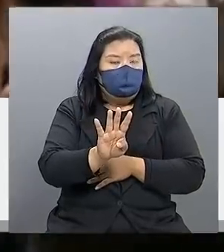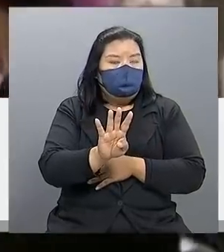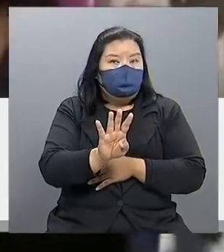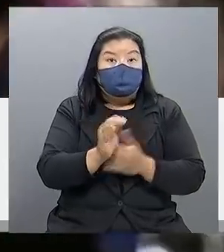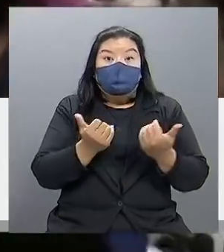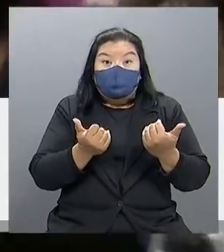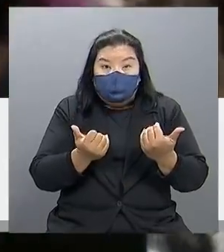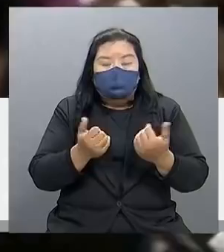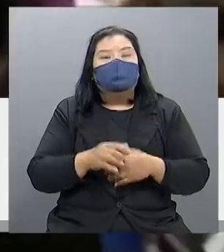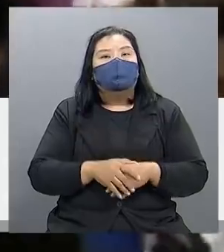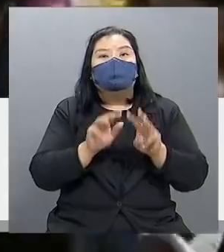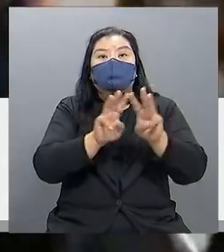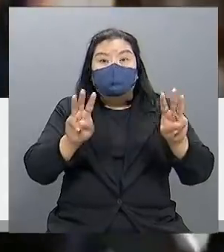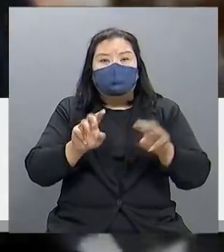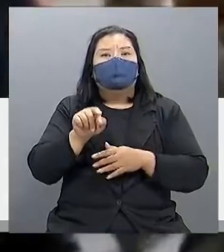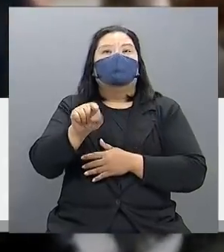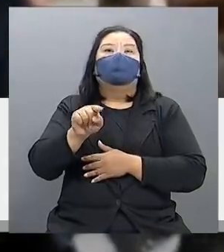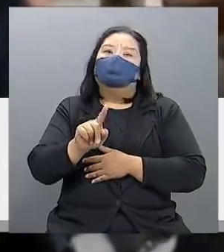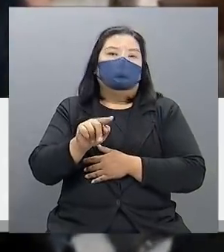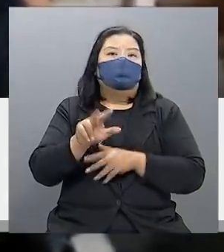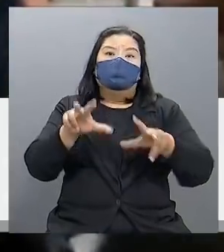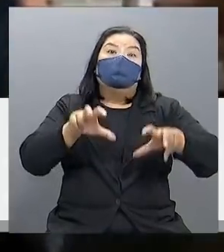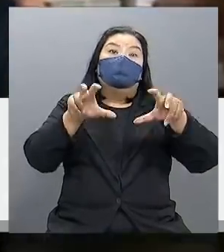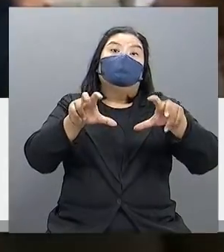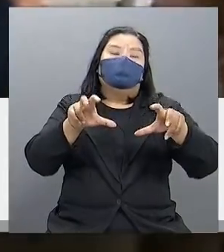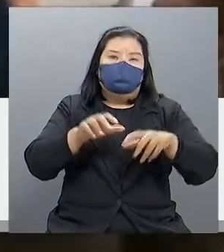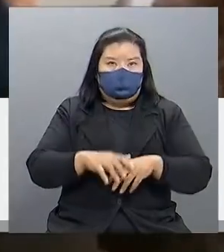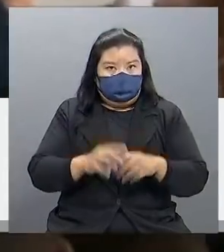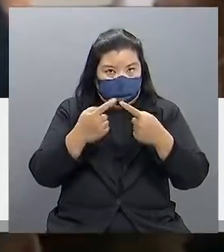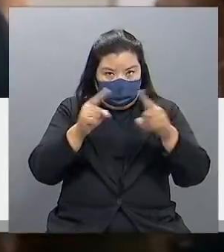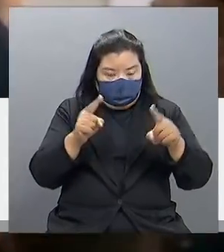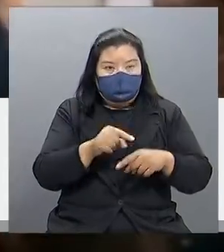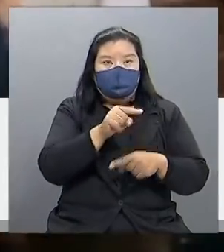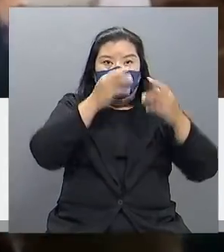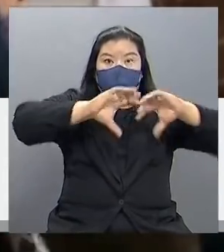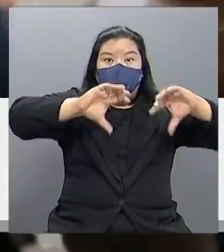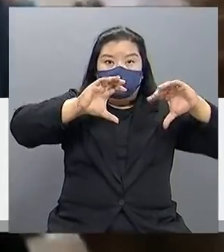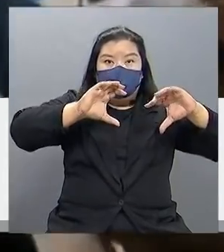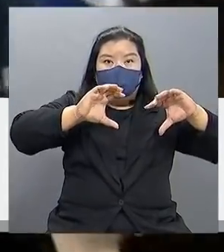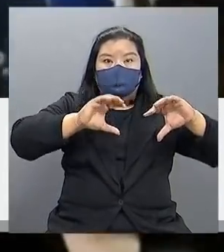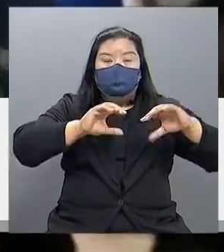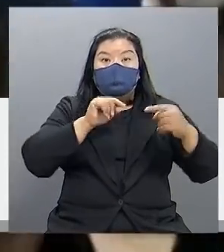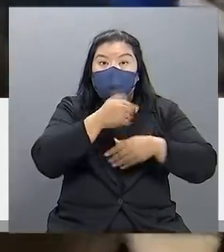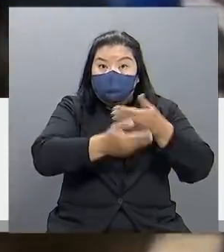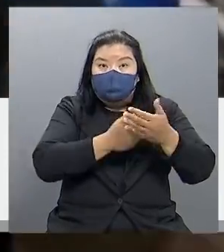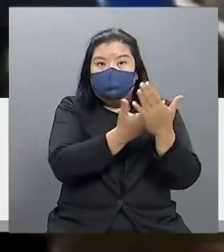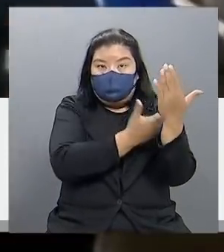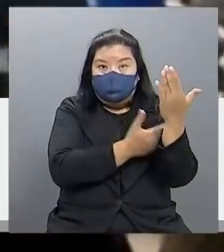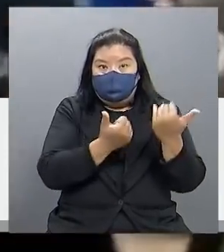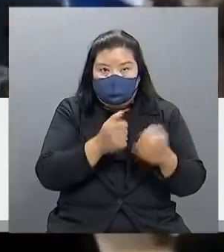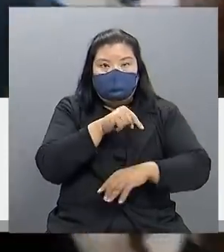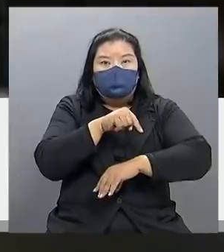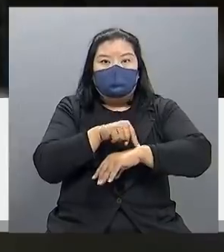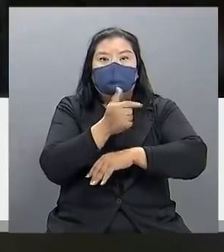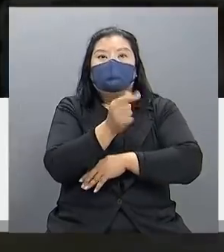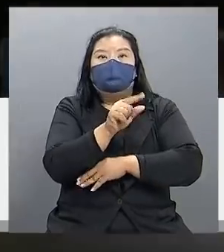าดูจะแตกต่างจากสลากพลัสนะคะที่ยังคงประกาศว่าวันนี้11นาฬิกาจะมีสลากเข้าไป